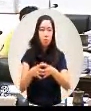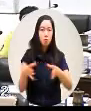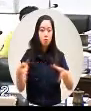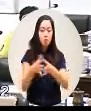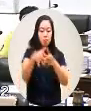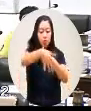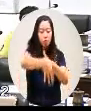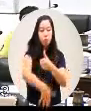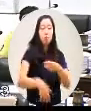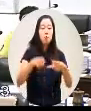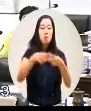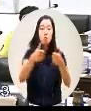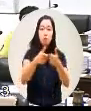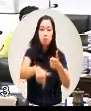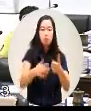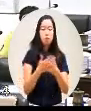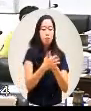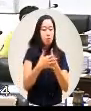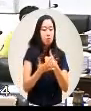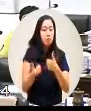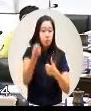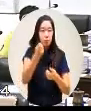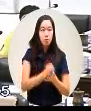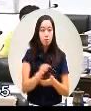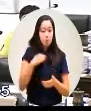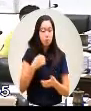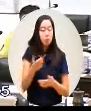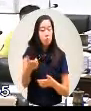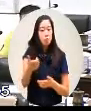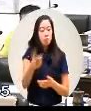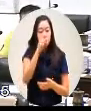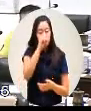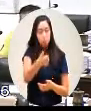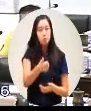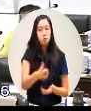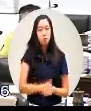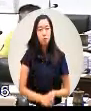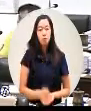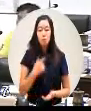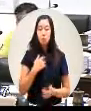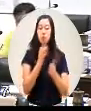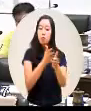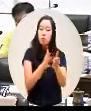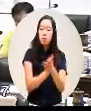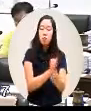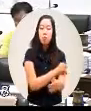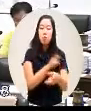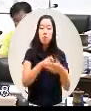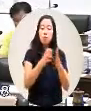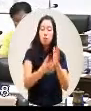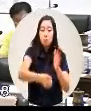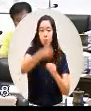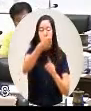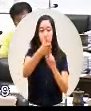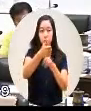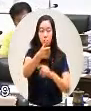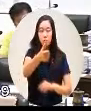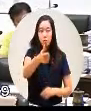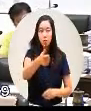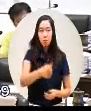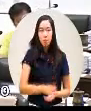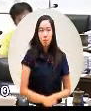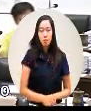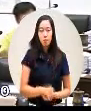会，这是维护伊的权益，这非常的好。但是我也要请教劳工局长，伊这